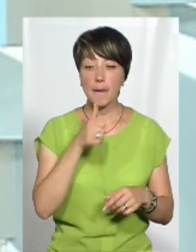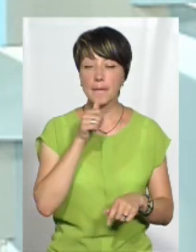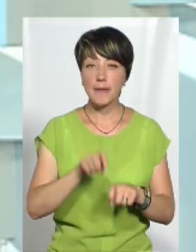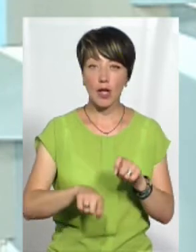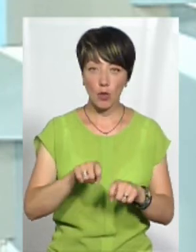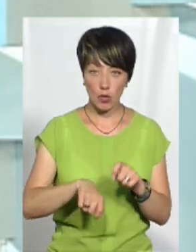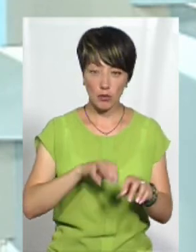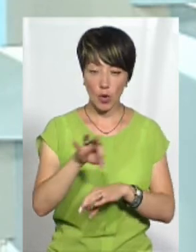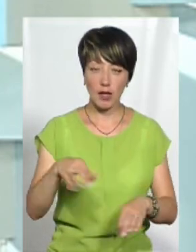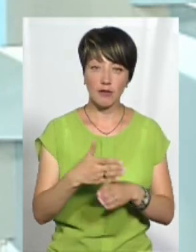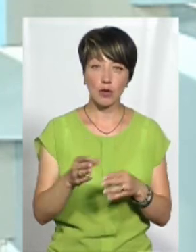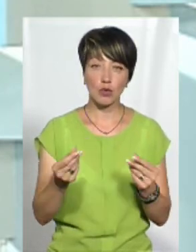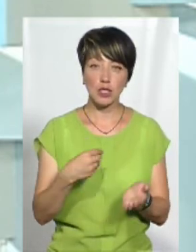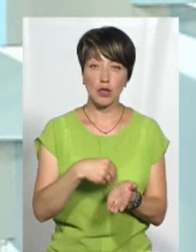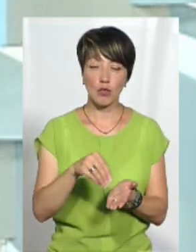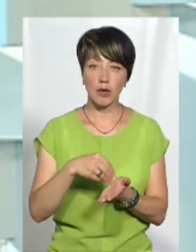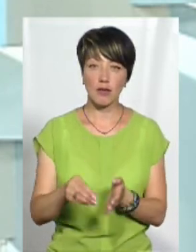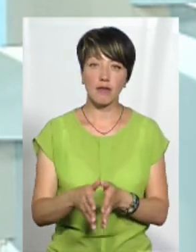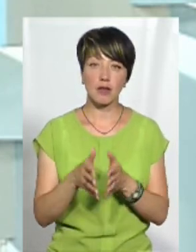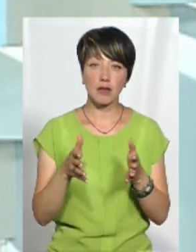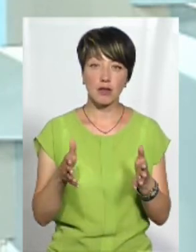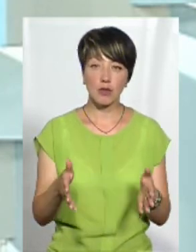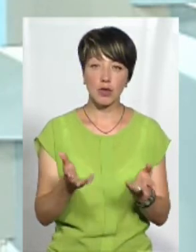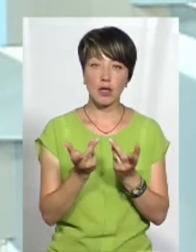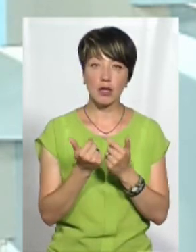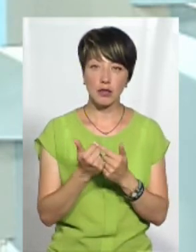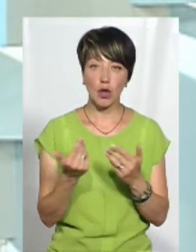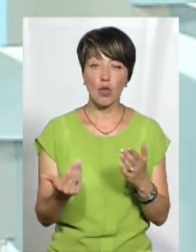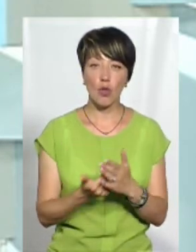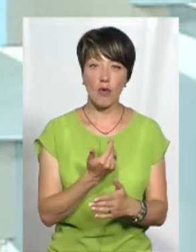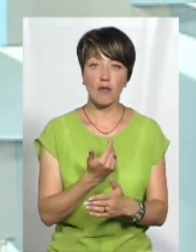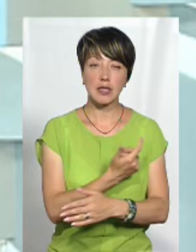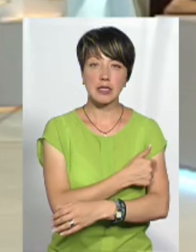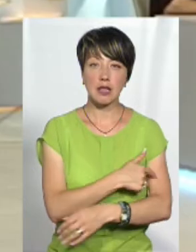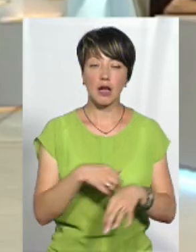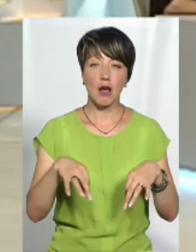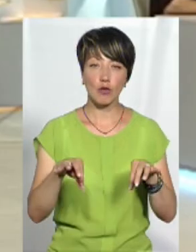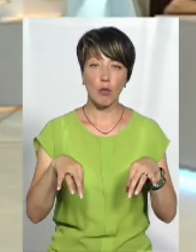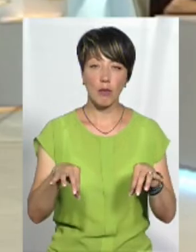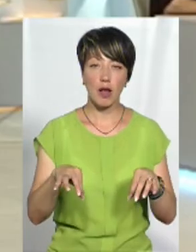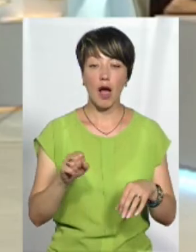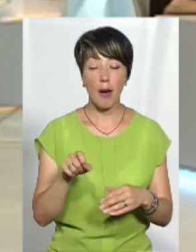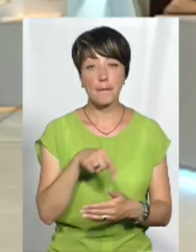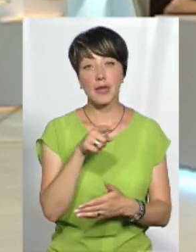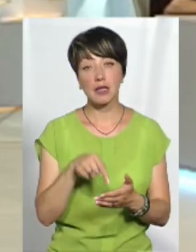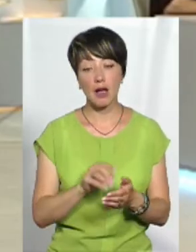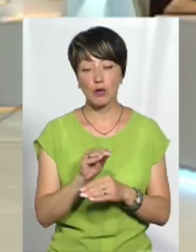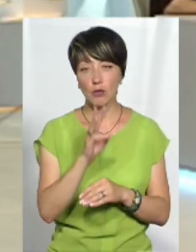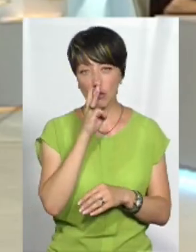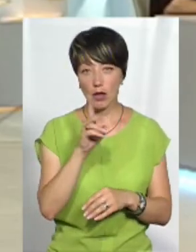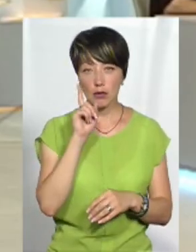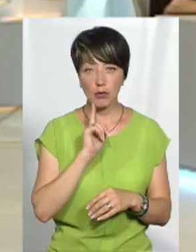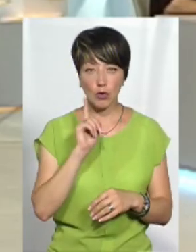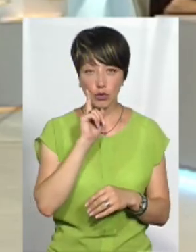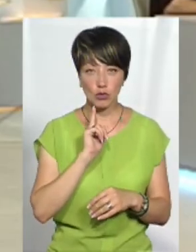пілотах, їм виділені кошти для закупівлі великої кількості нових санітарних автомобілів. А питання по доплатам поки